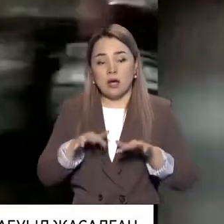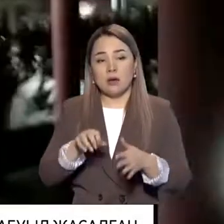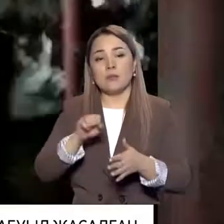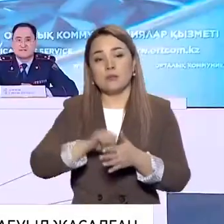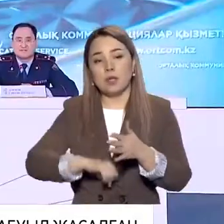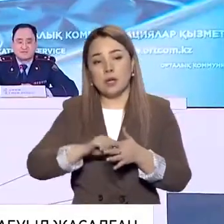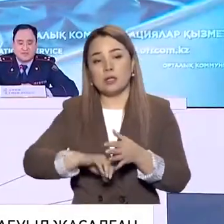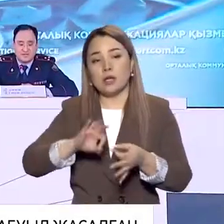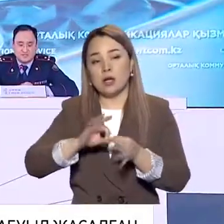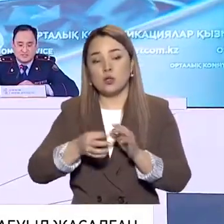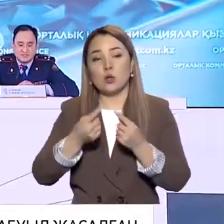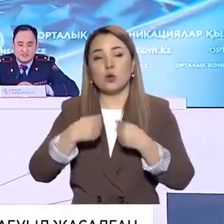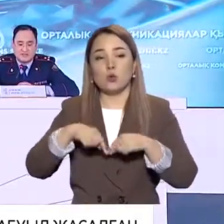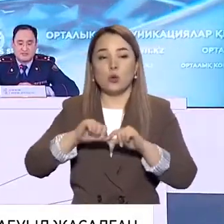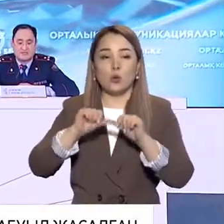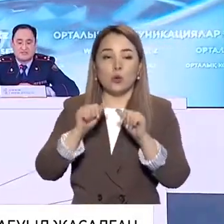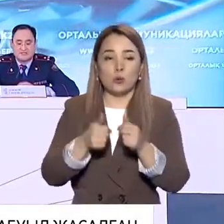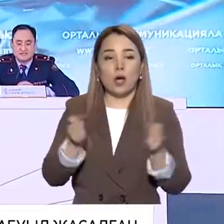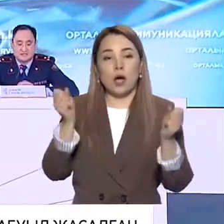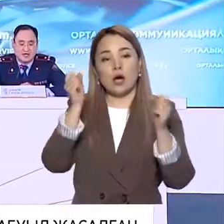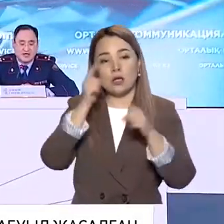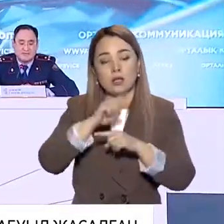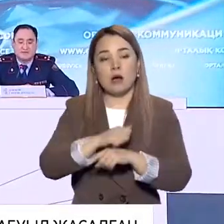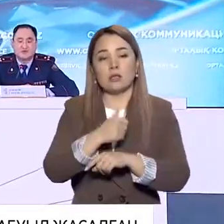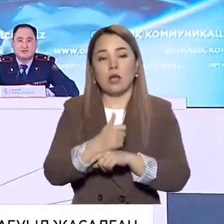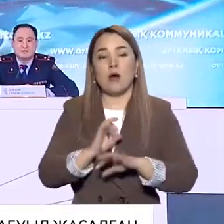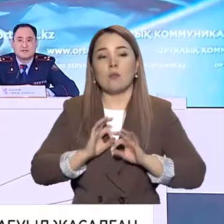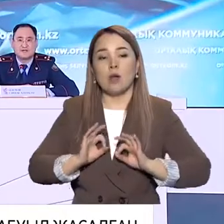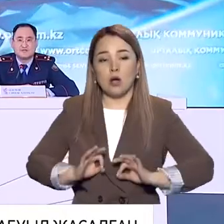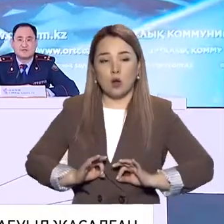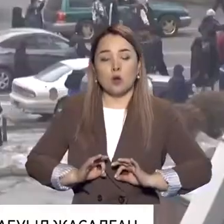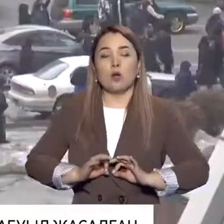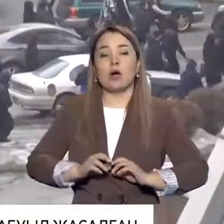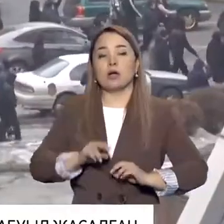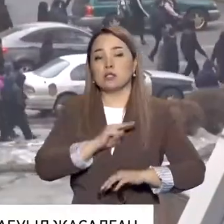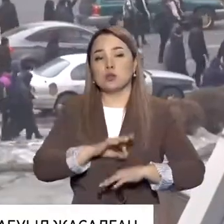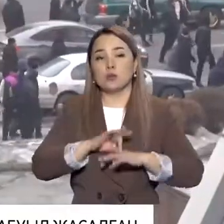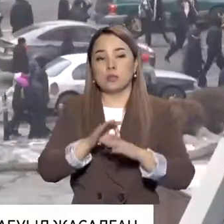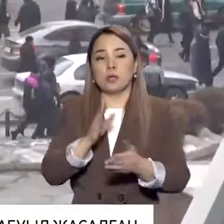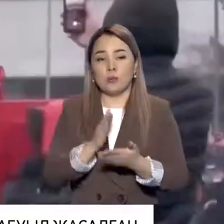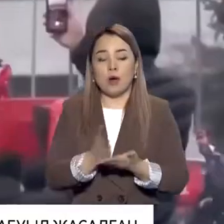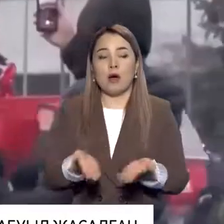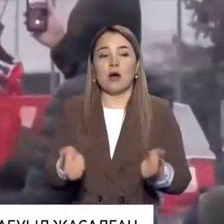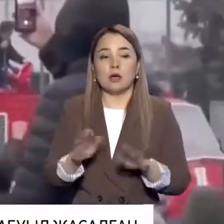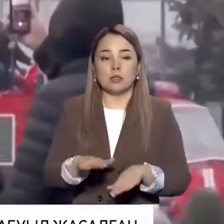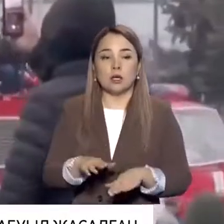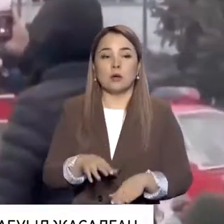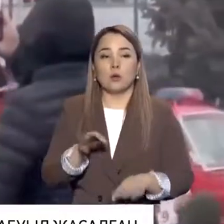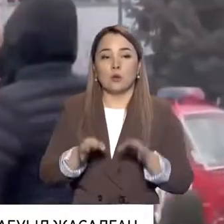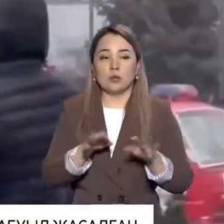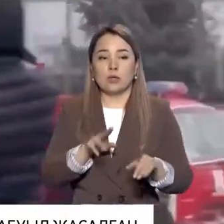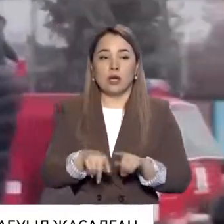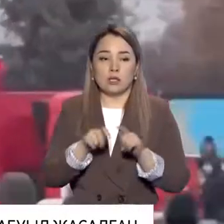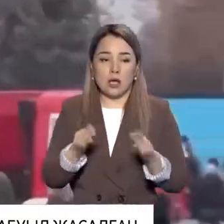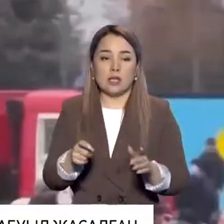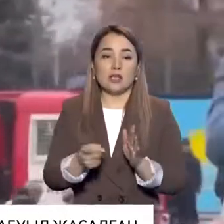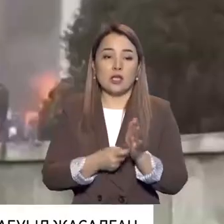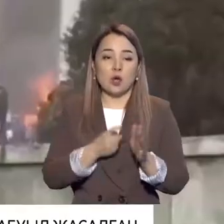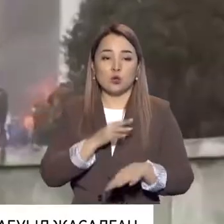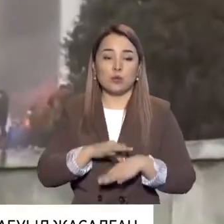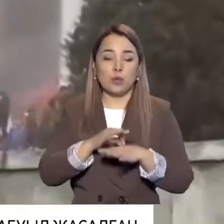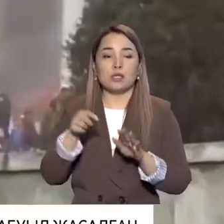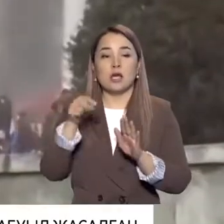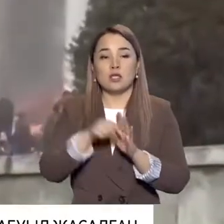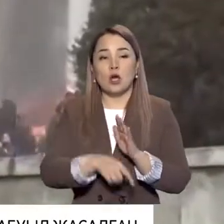себептерін және ұйымдастырушыларын анықтаумен бас прокуратура айналысып жатыр. Ал қалған қылмыстық істер бойынша тергеуді ішкі